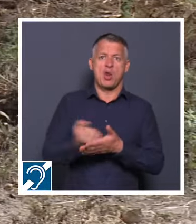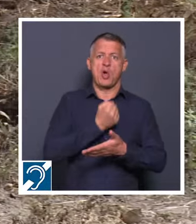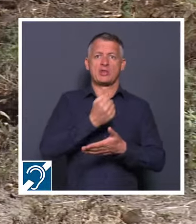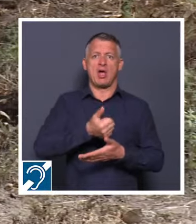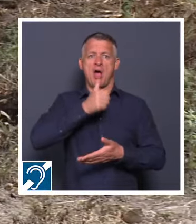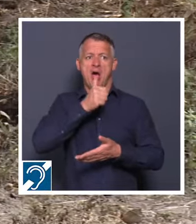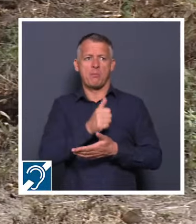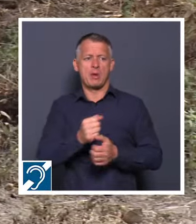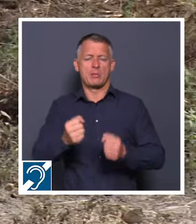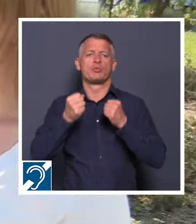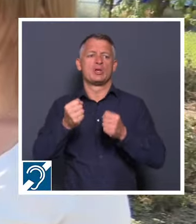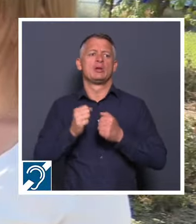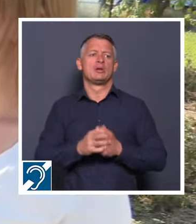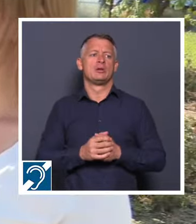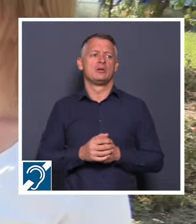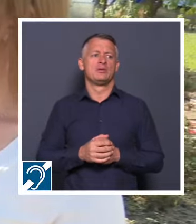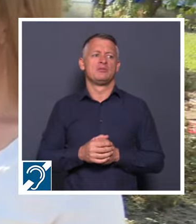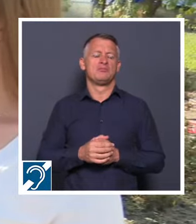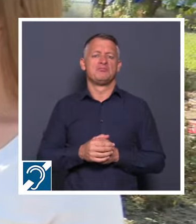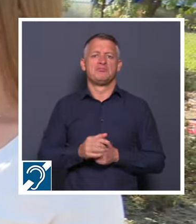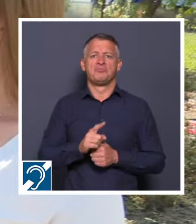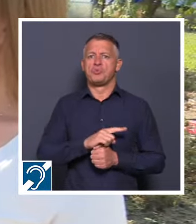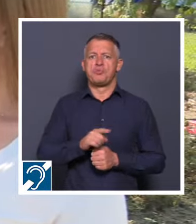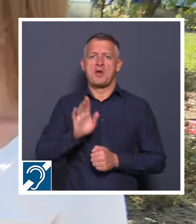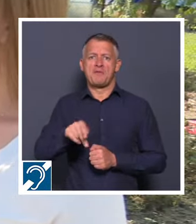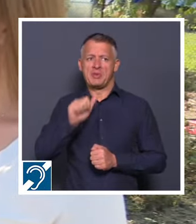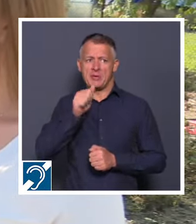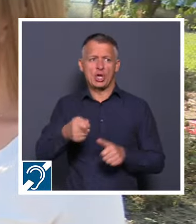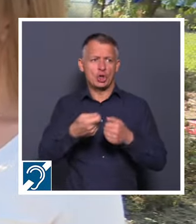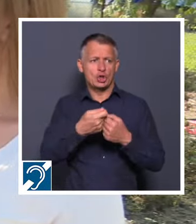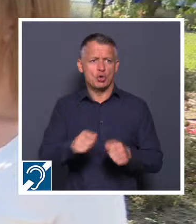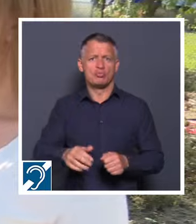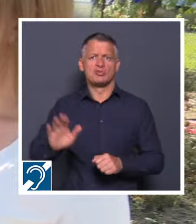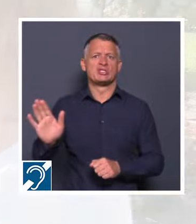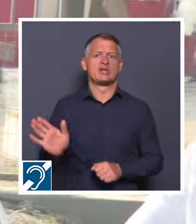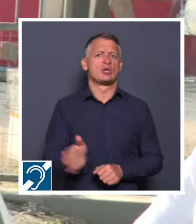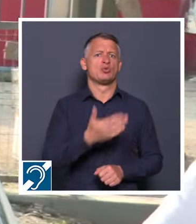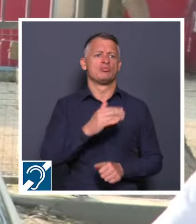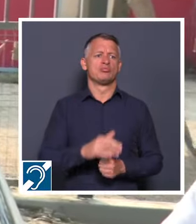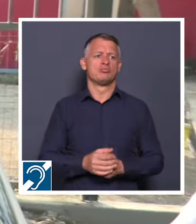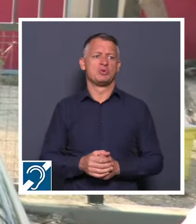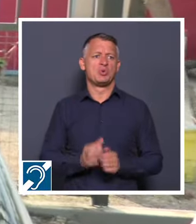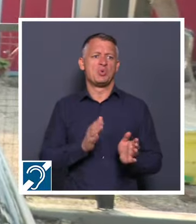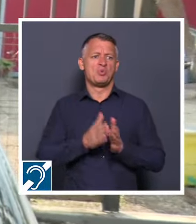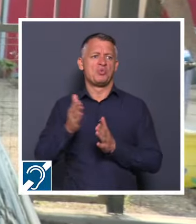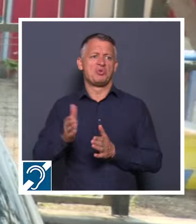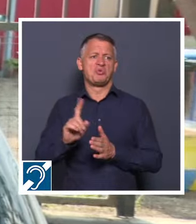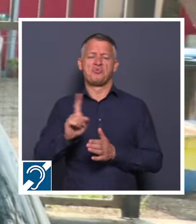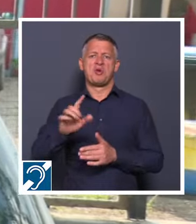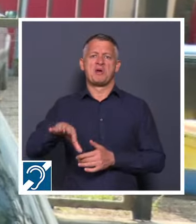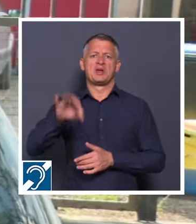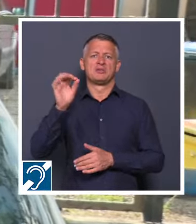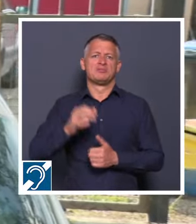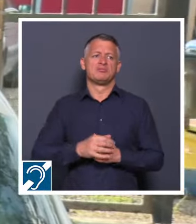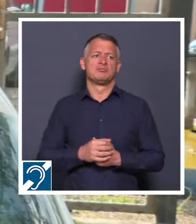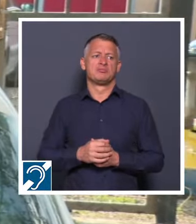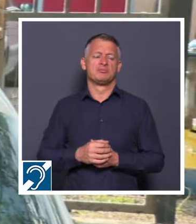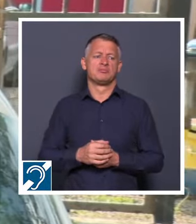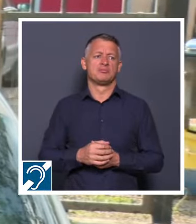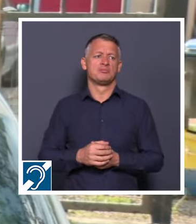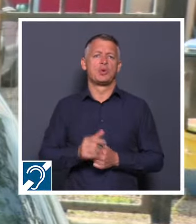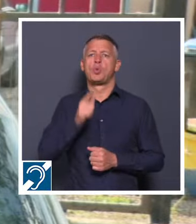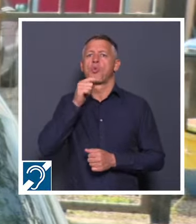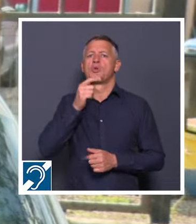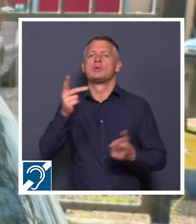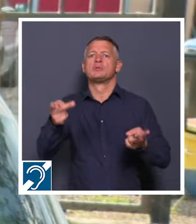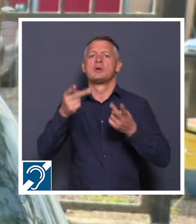apa puternică. Nu mai s-a ales nimica, toți s-au dus, acum spală doar ramele. Unii nici nu i-au mai regăsit. Pentru că unde te